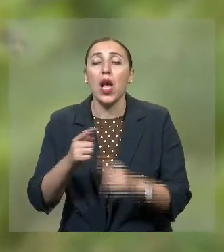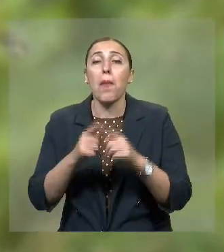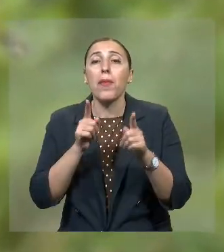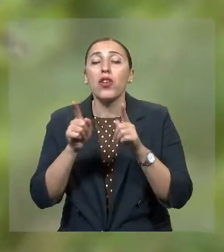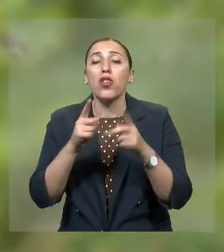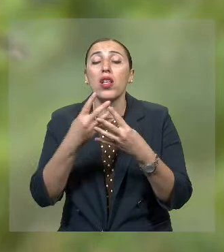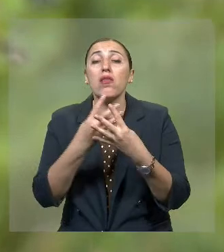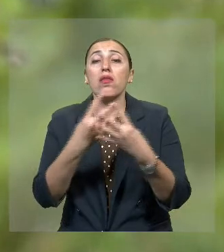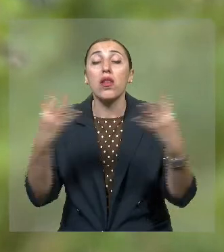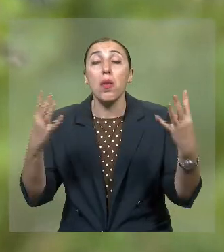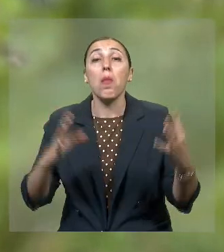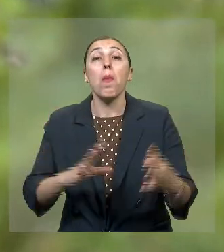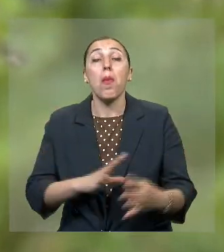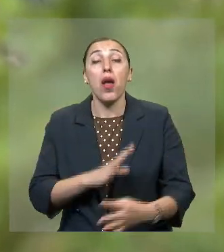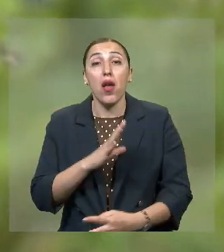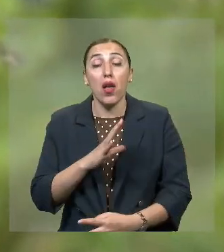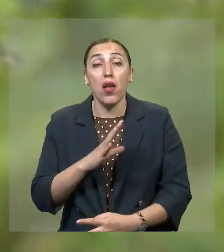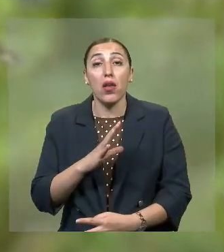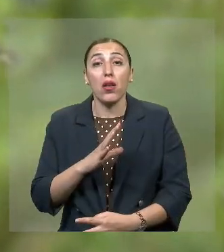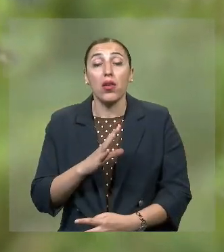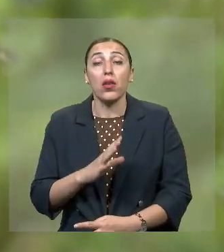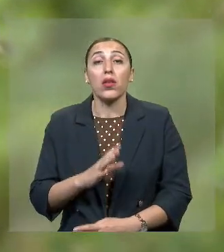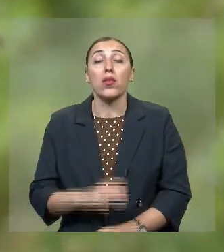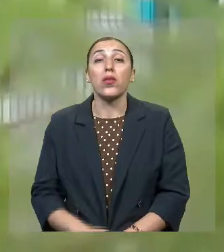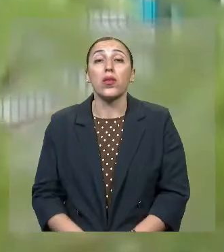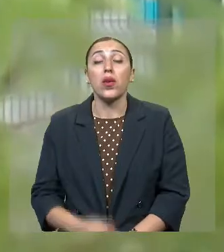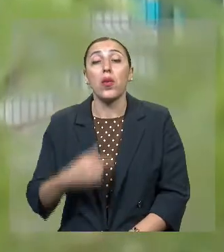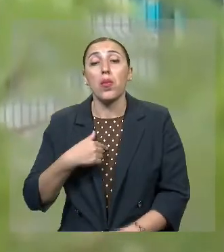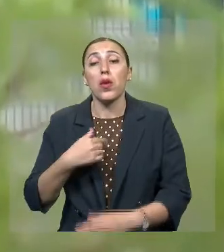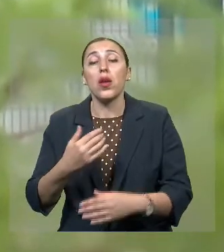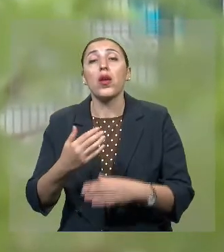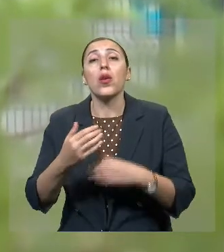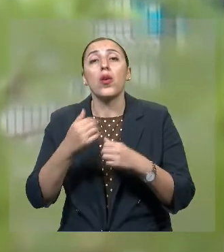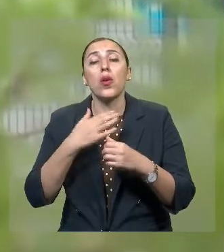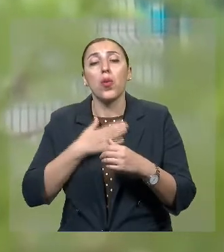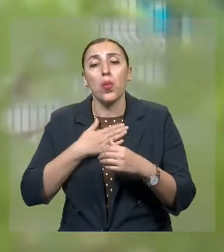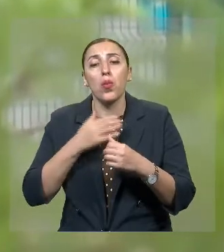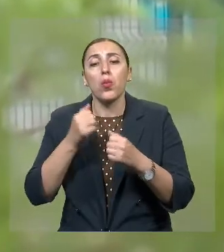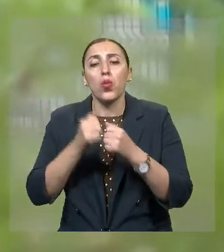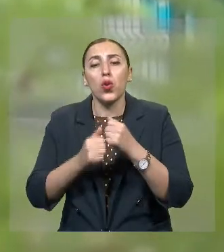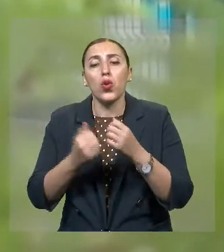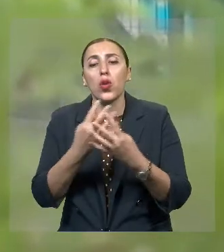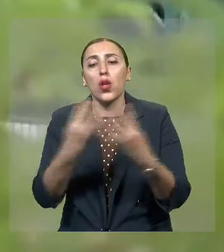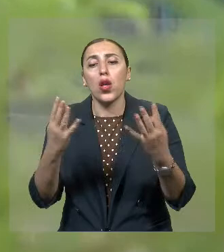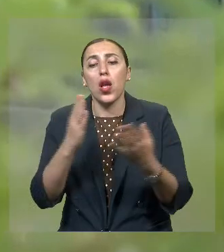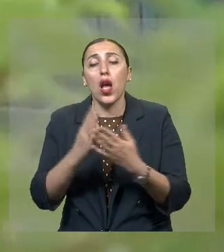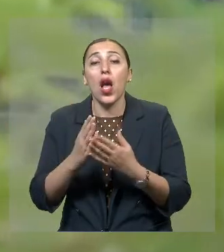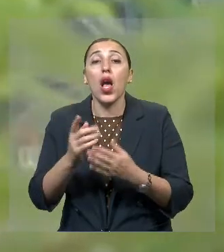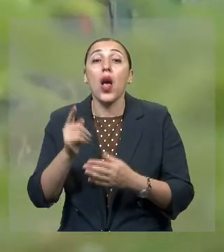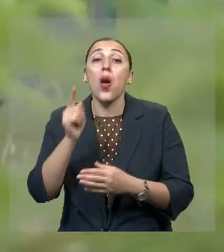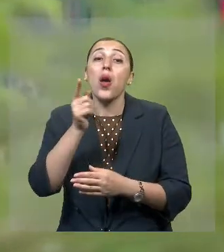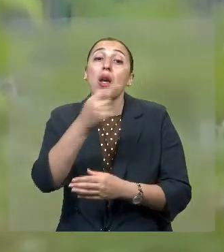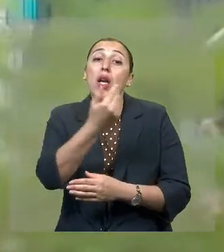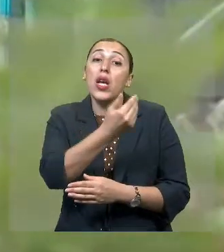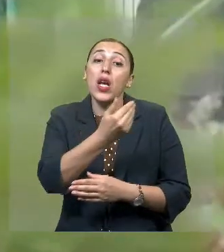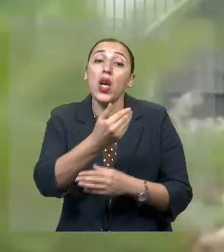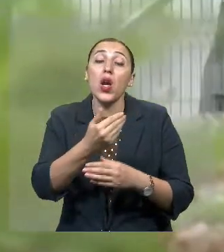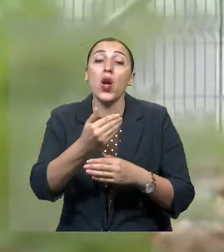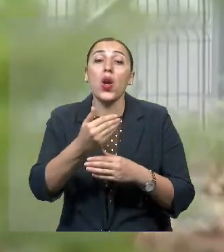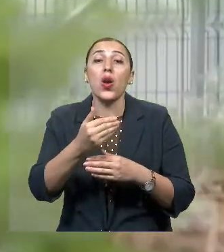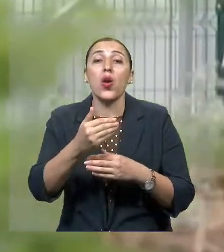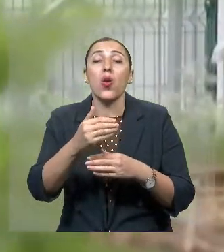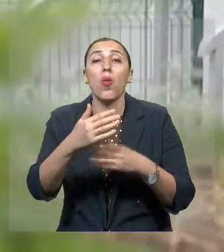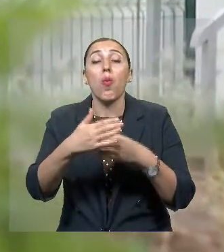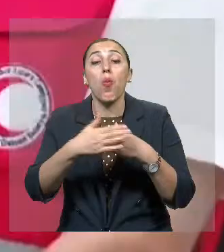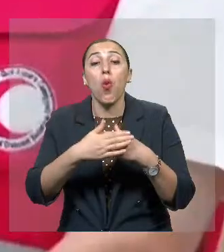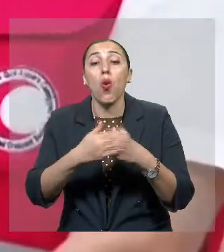մեր կողմին ամենայն դեպս միշտ եղել են, են կողմը չգիտեմ, ճիշտ ասած են կողմին չեմ եղել, որ իմանամ նոր են